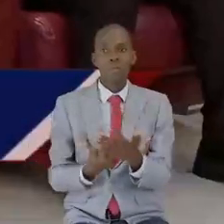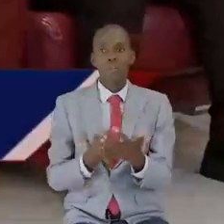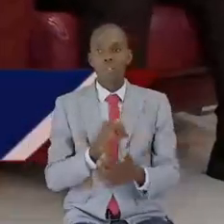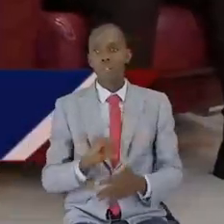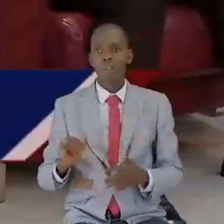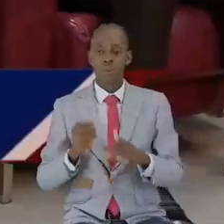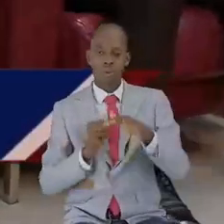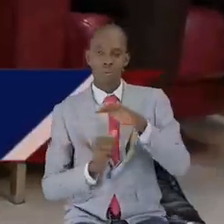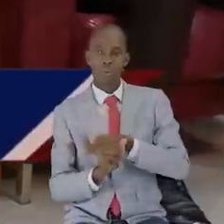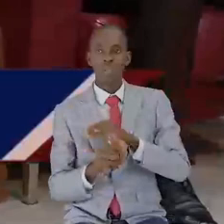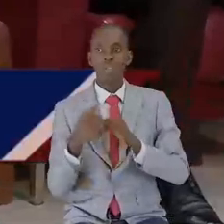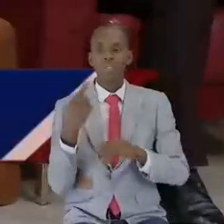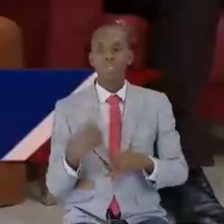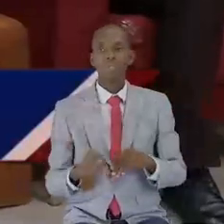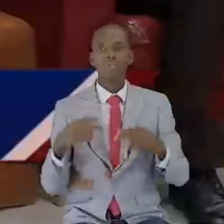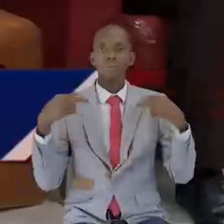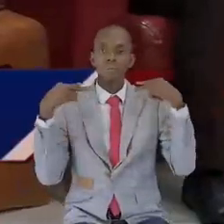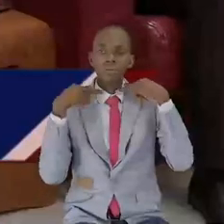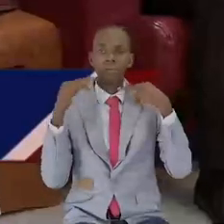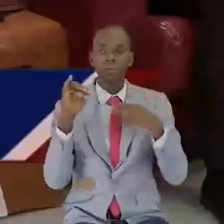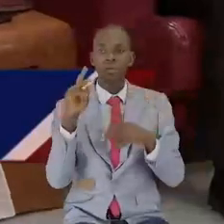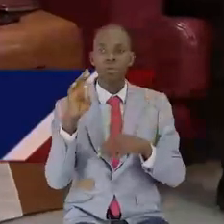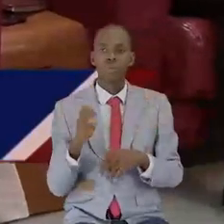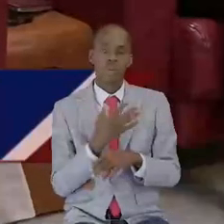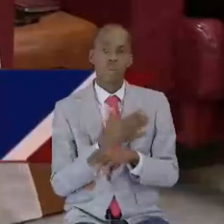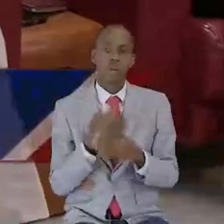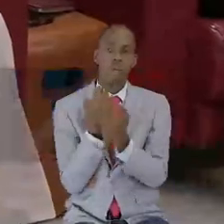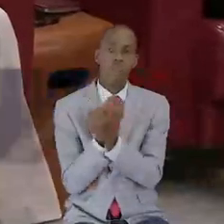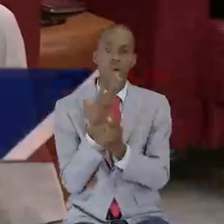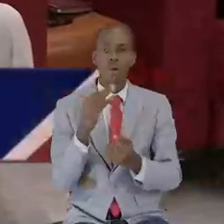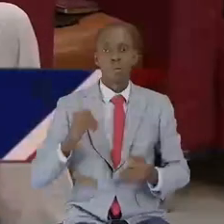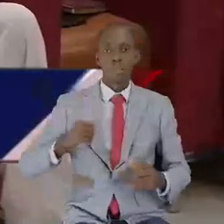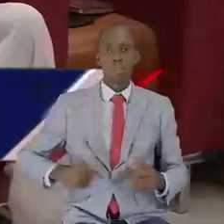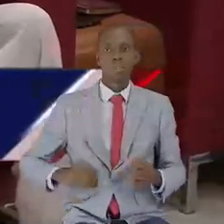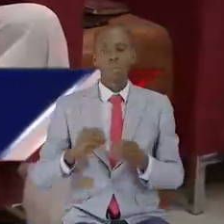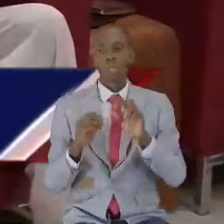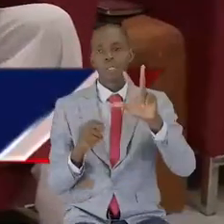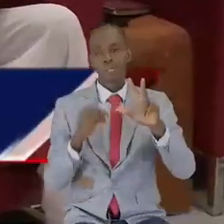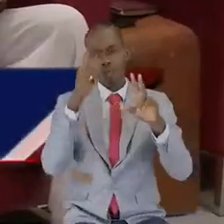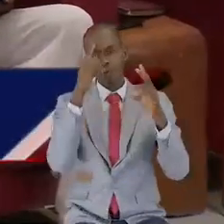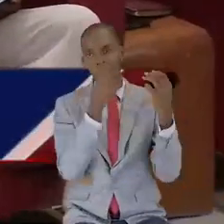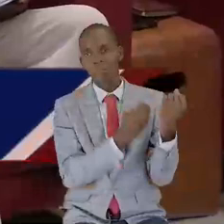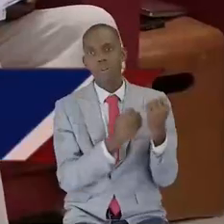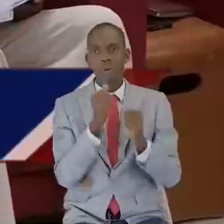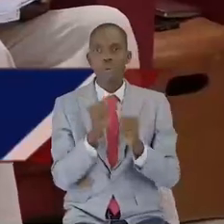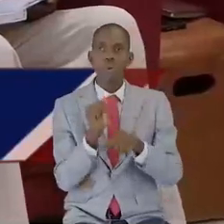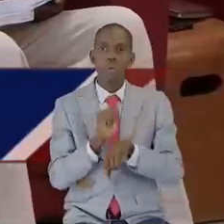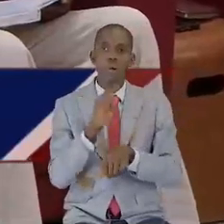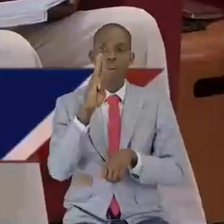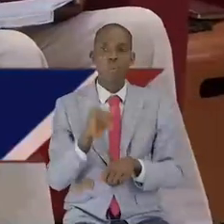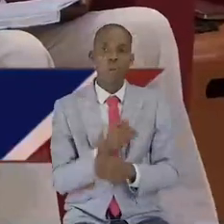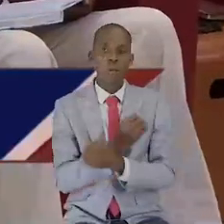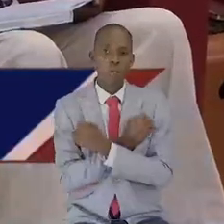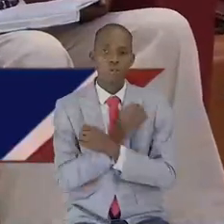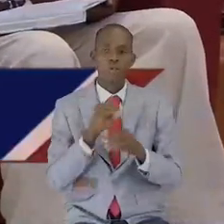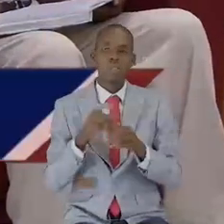la servitude de la circoncision. Et troisième point, la foi agissante par l'amour